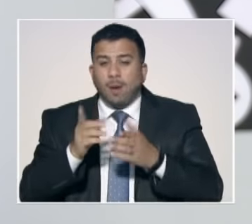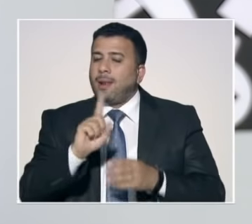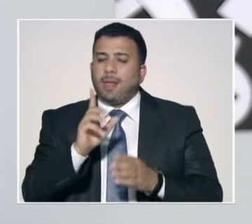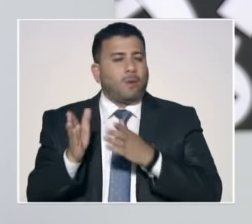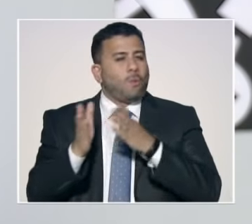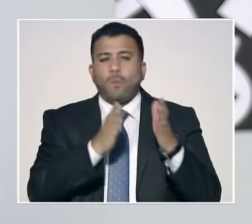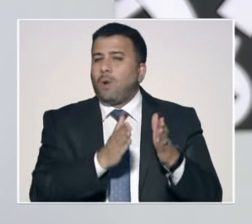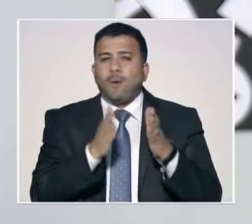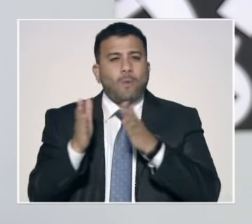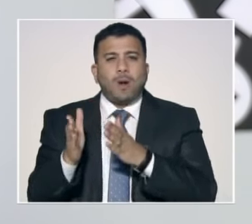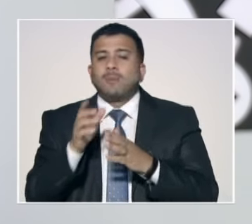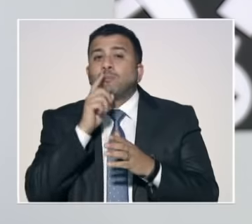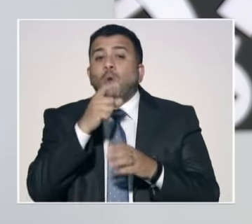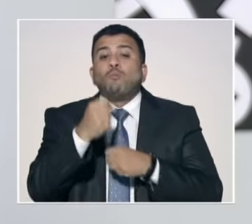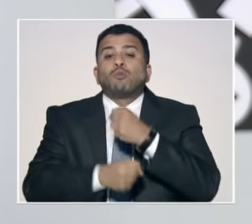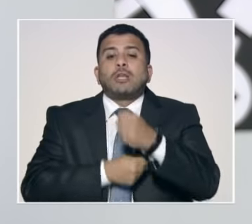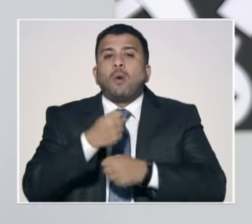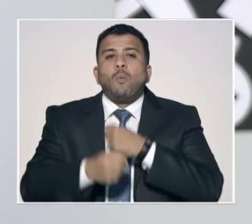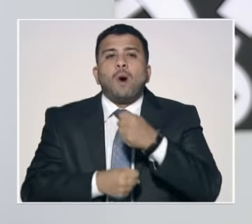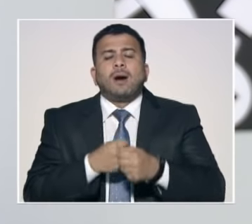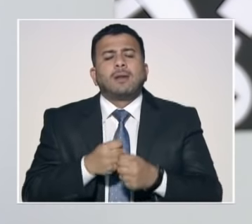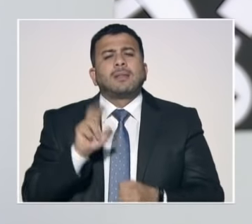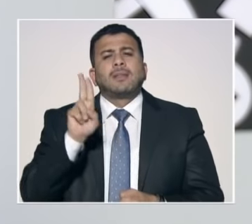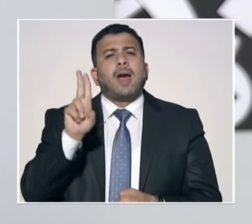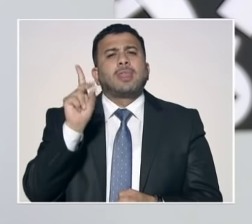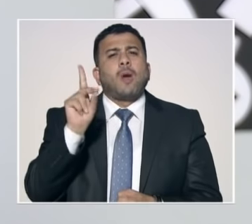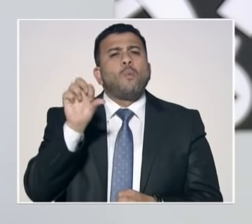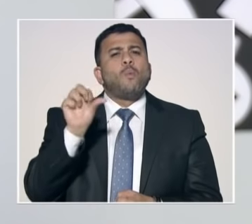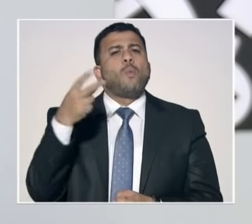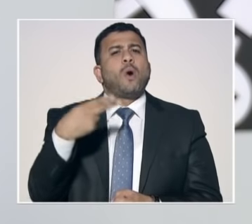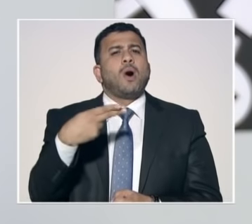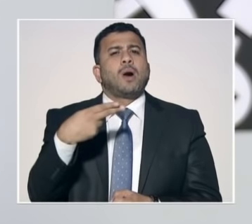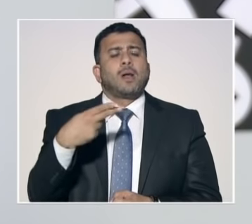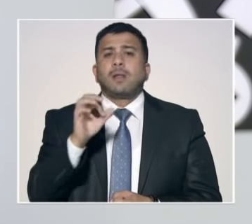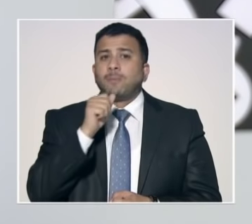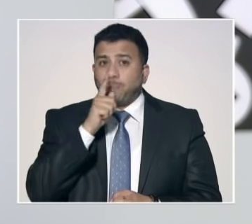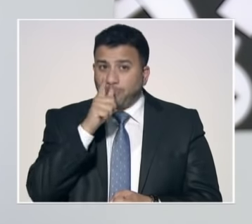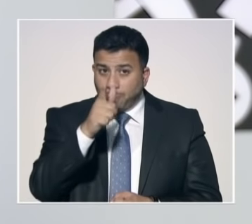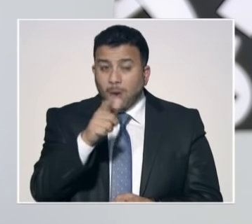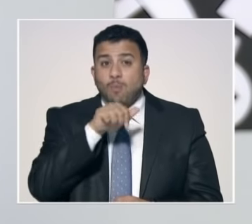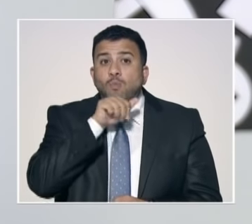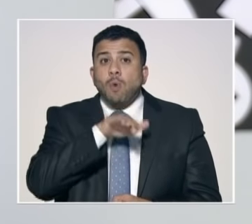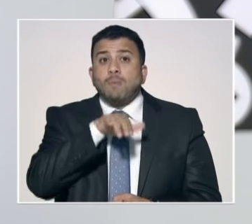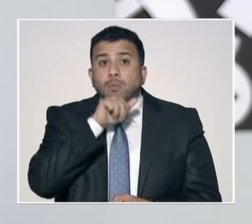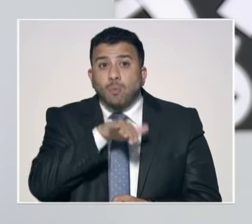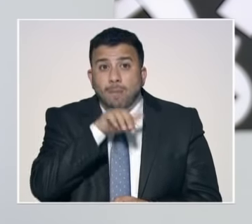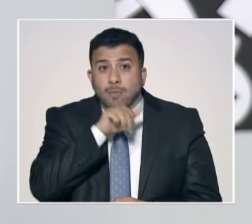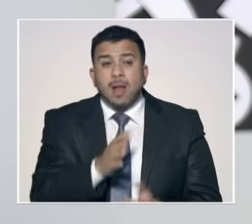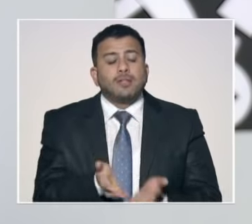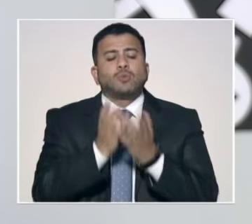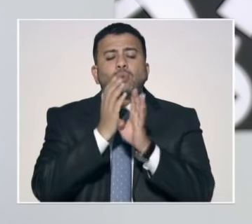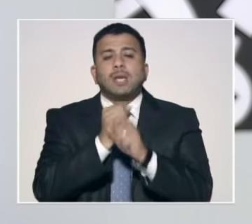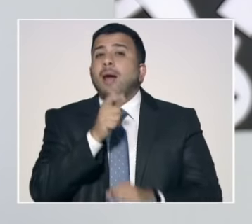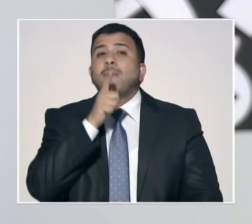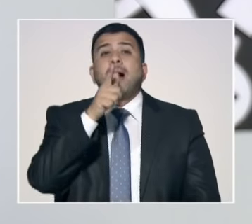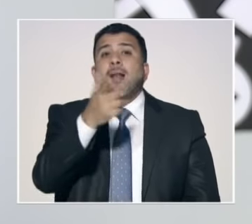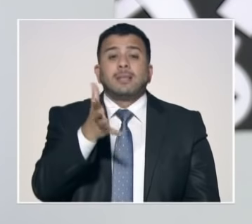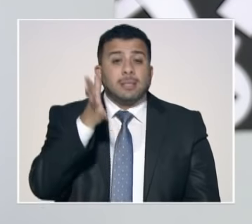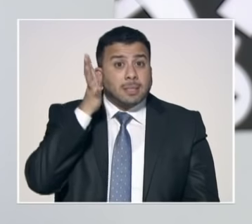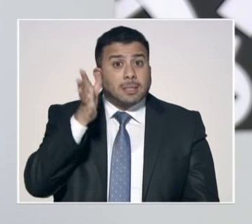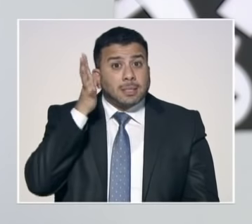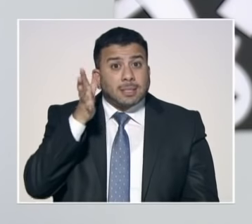الفرائض. والنبي عليه الصلاة والسلام حث على صلاة النوافل، ولذلك كان يقول: